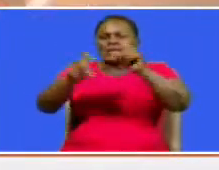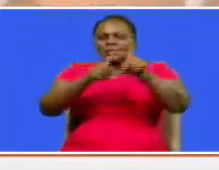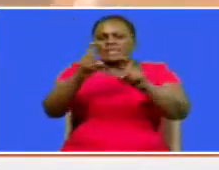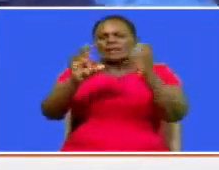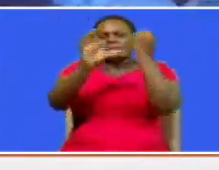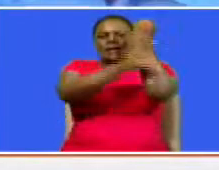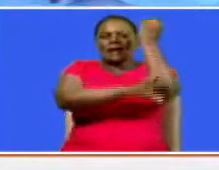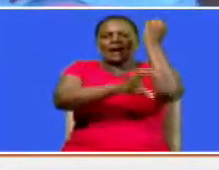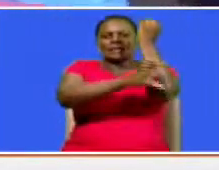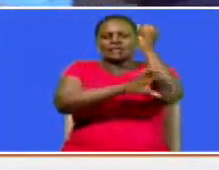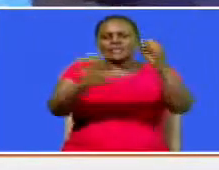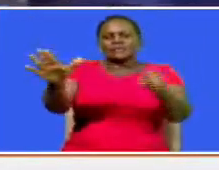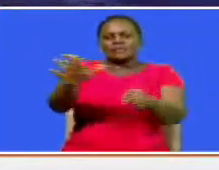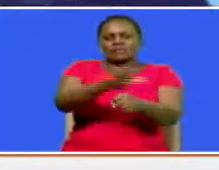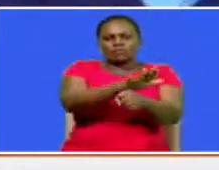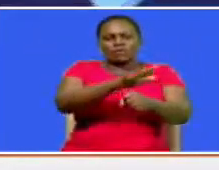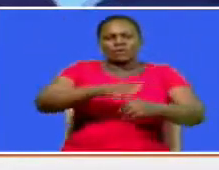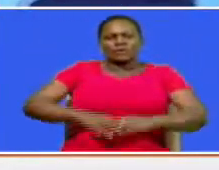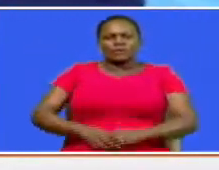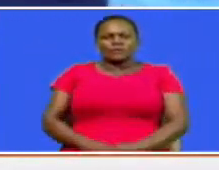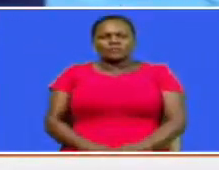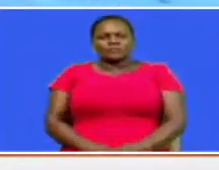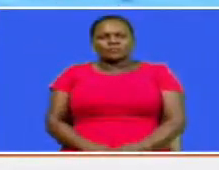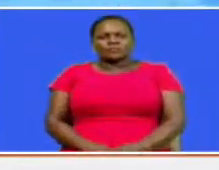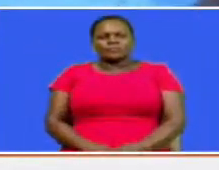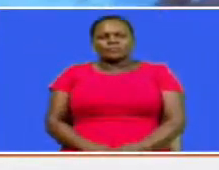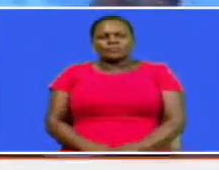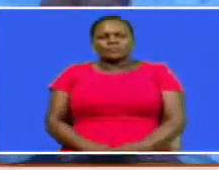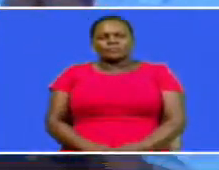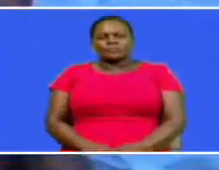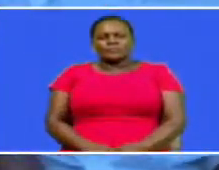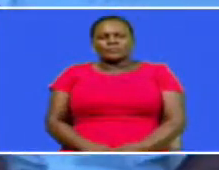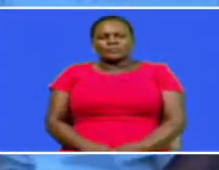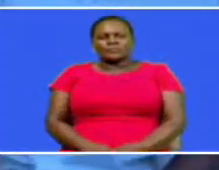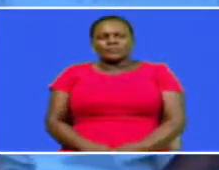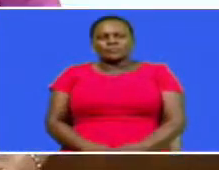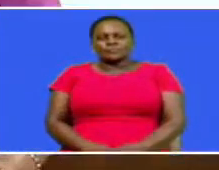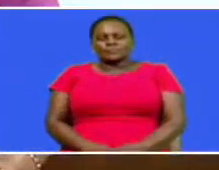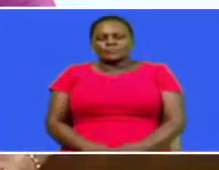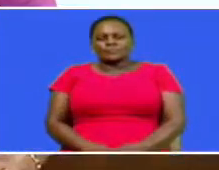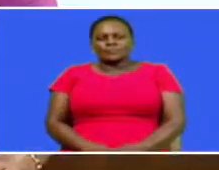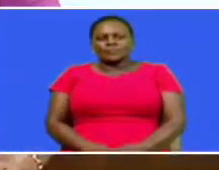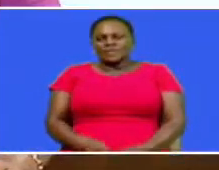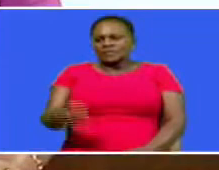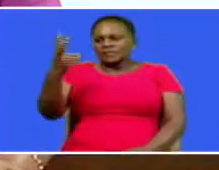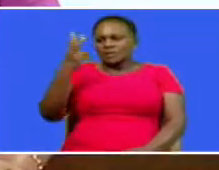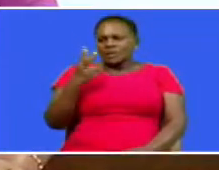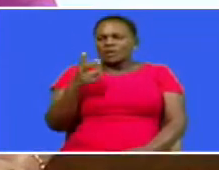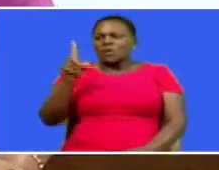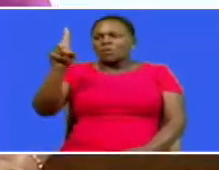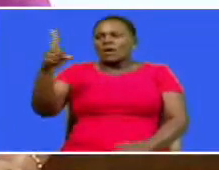kote nchini. Shadrack Miti, KTN News. Na mtazamaji, siku moja baada ya kutolewa